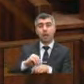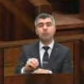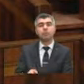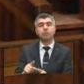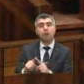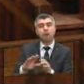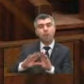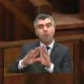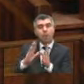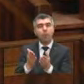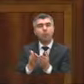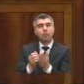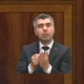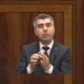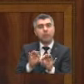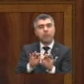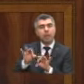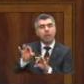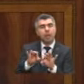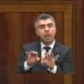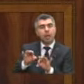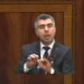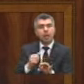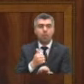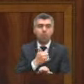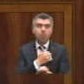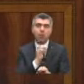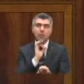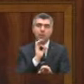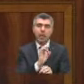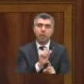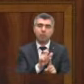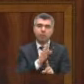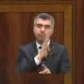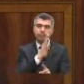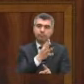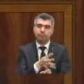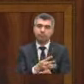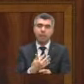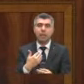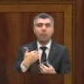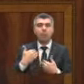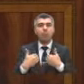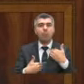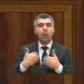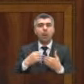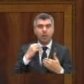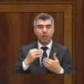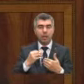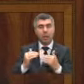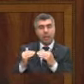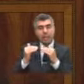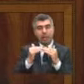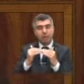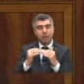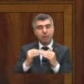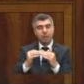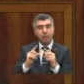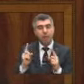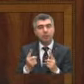من الإجراءات الأخرى كالتتبع الفردي والبيداغوجي للطفل في وضعية إعاقة، وتطوير برمجية